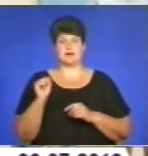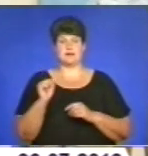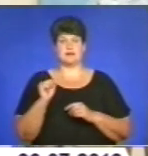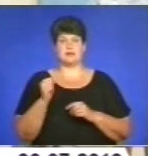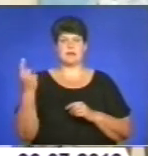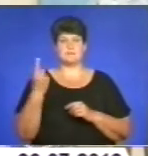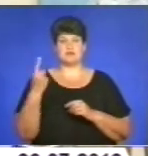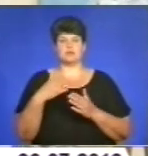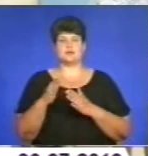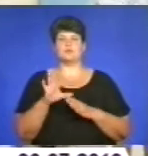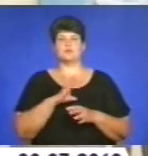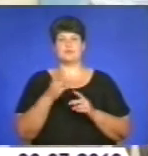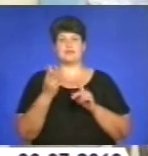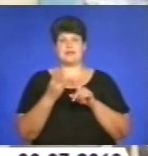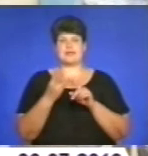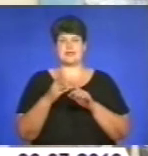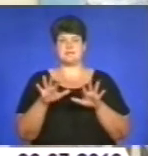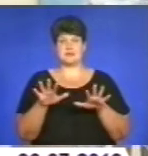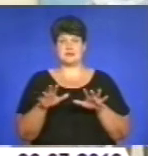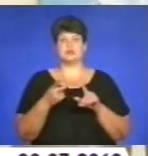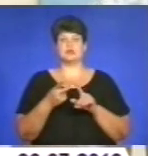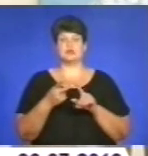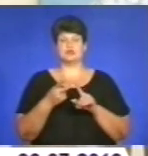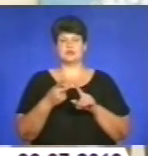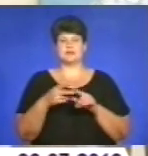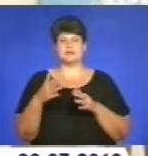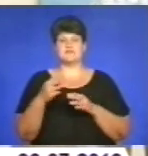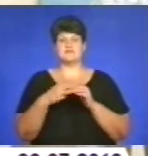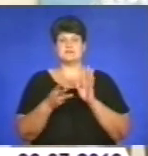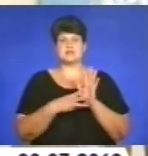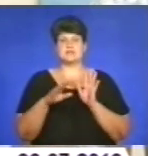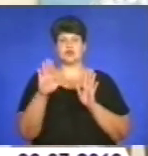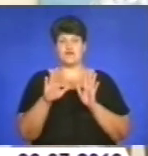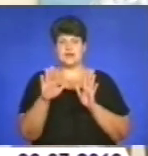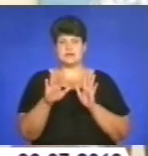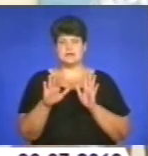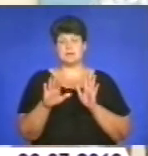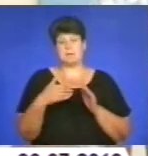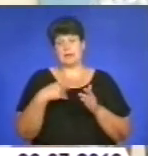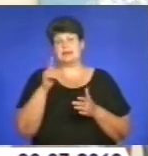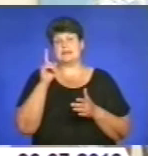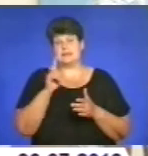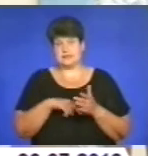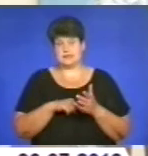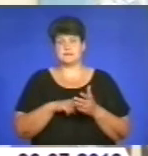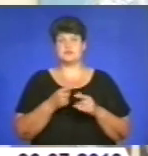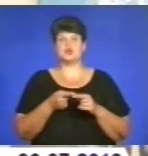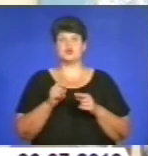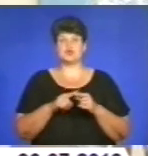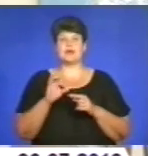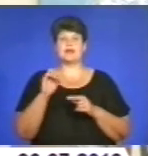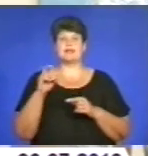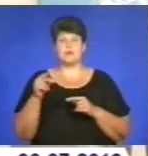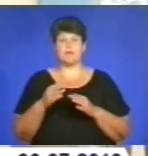ми зайняли третє місце. У нас буде ще один етап 18 вересня, і ми надіємося з цього етапу пройти